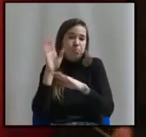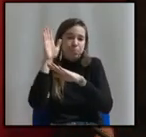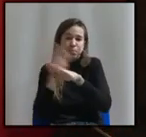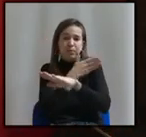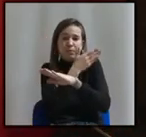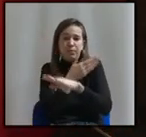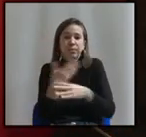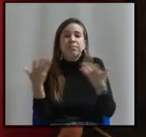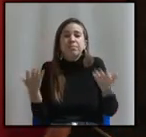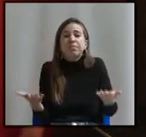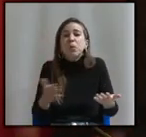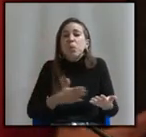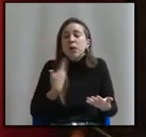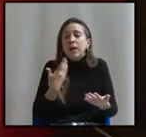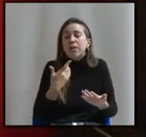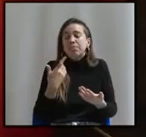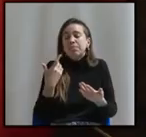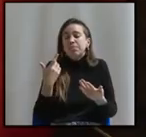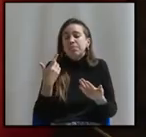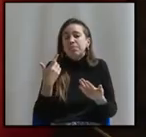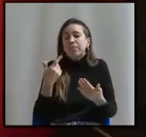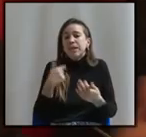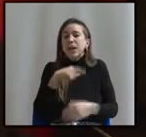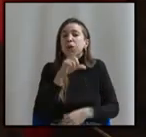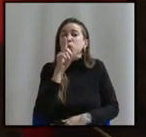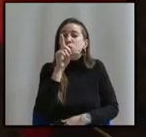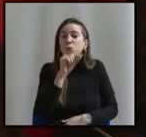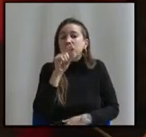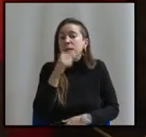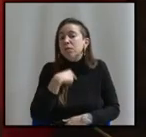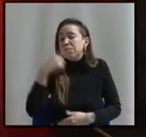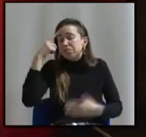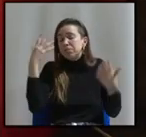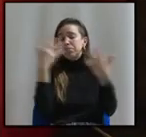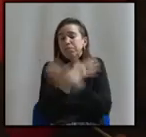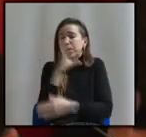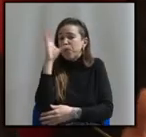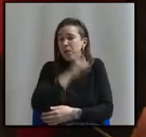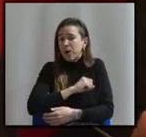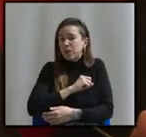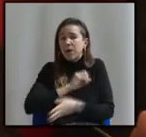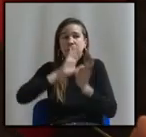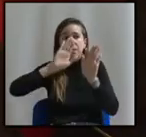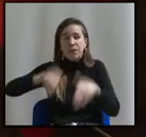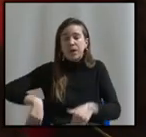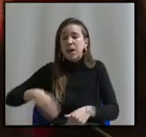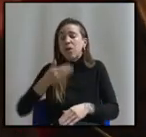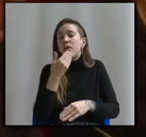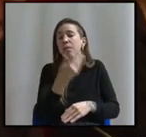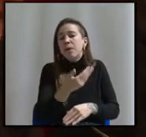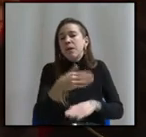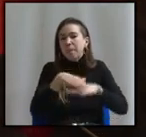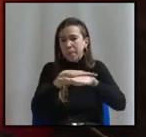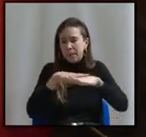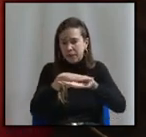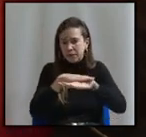i possiblement aquesta vegada aquest tuit també m'he equivocat. Però vaig rectificar i vaig demanar disculpes. Però vostès no en tenen prou, ja ho